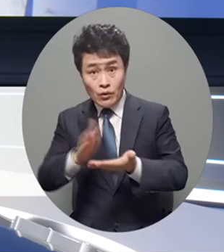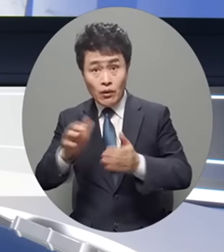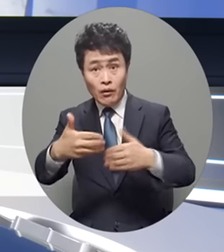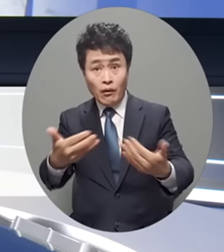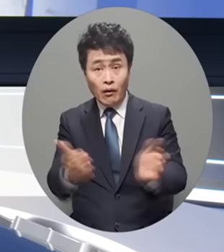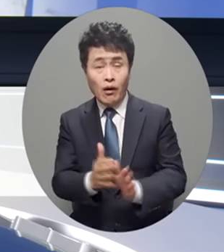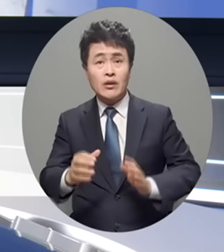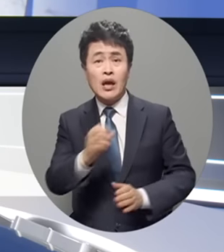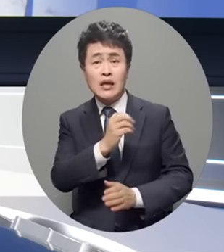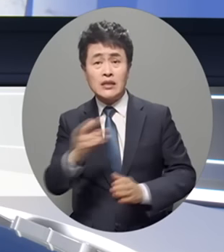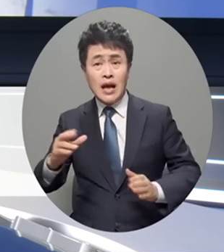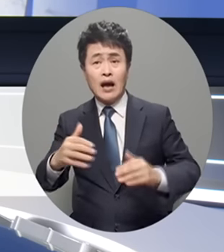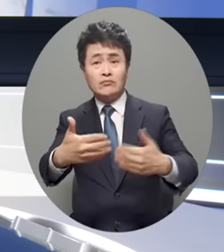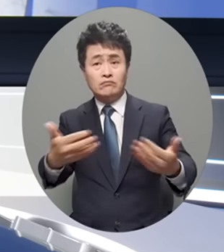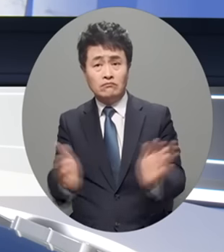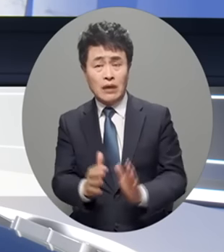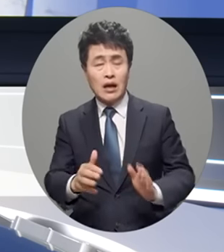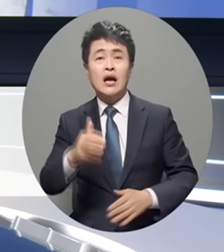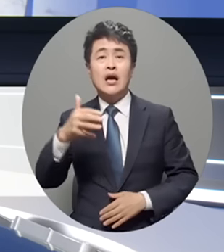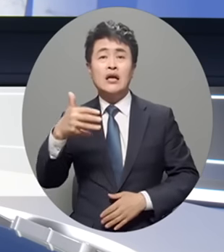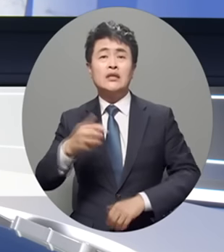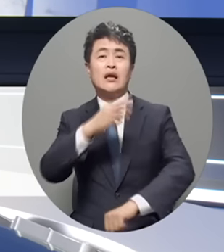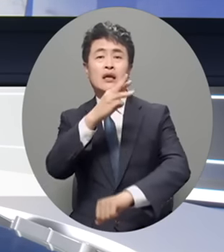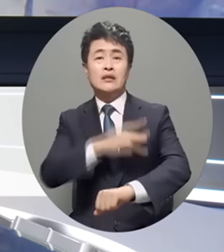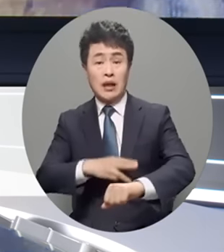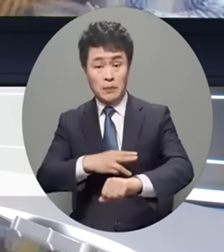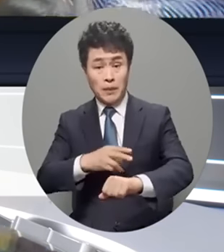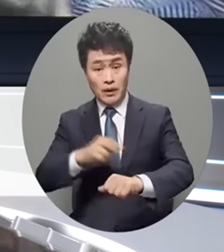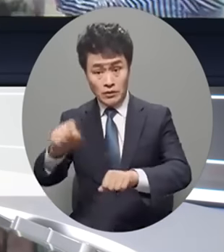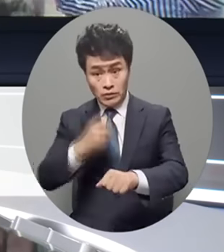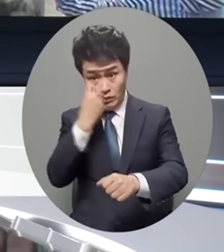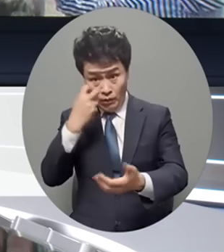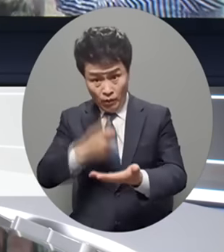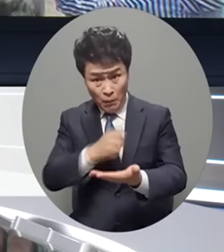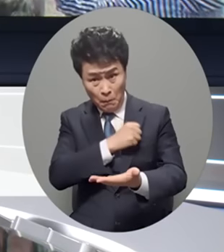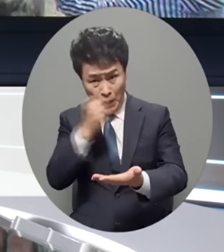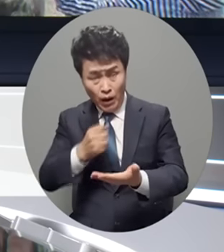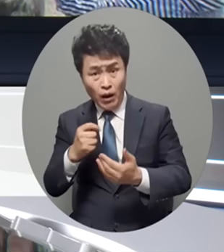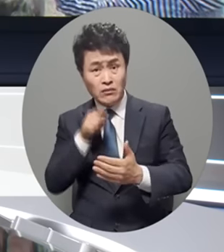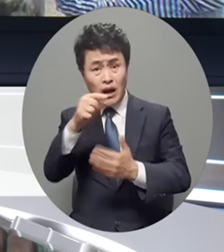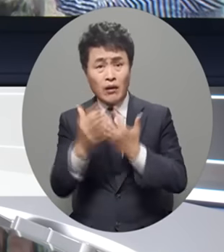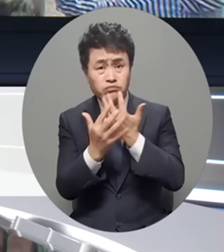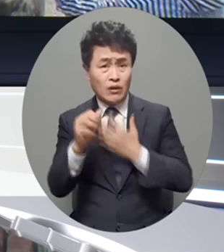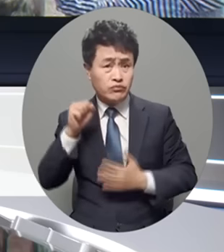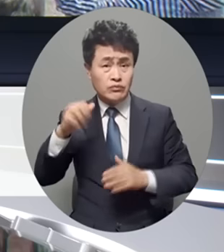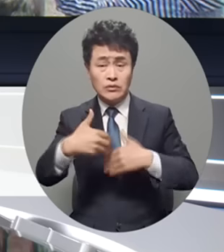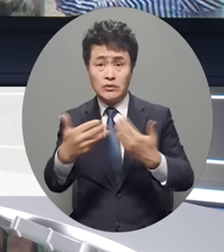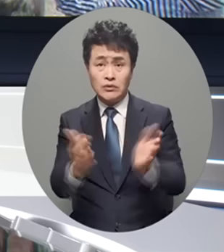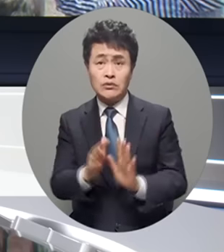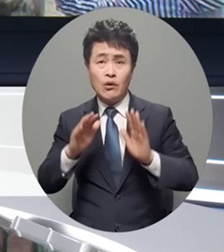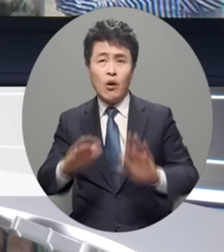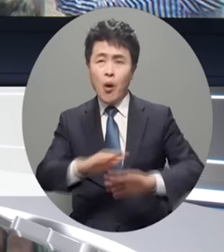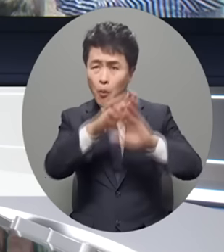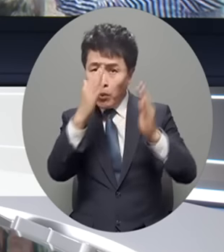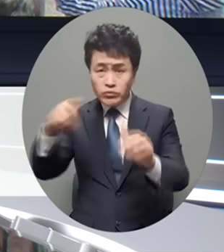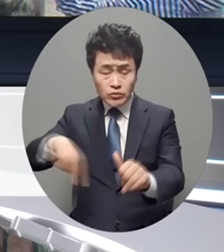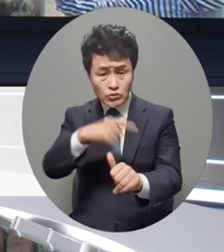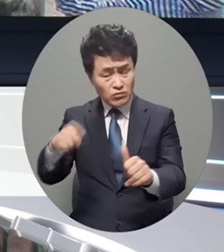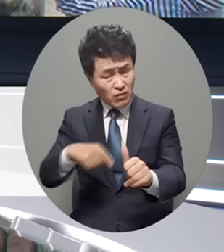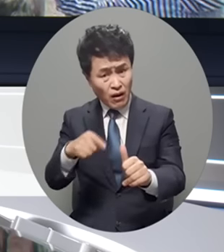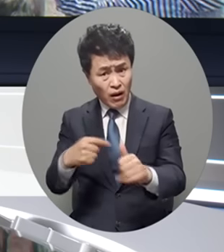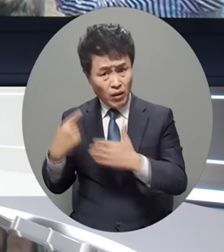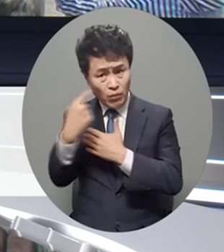최상병 특검법 통과를 촉구하는 장외 집회를 열었습니다. 모든 정황이 수사 외압의 몸통으로 윤석열 대통령을 가리키고